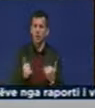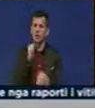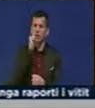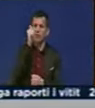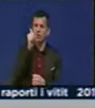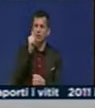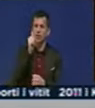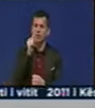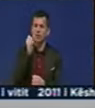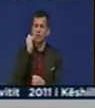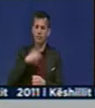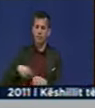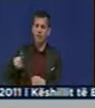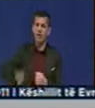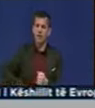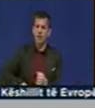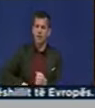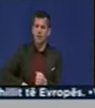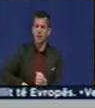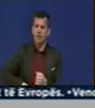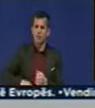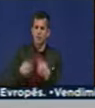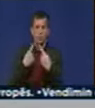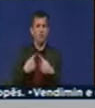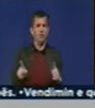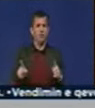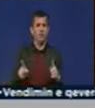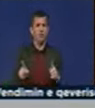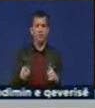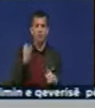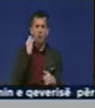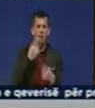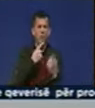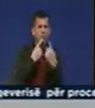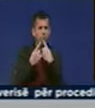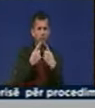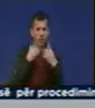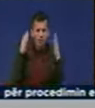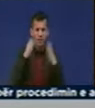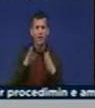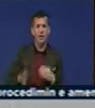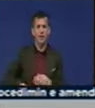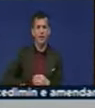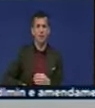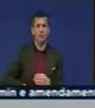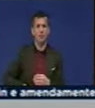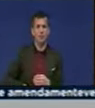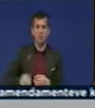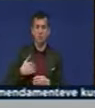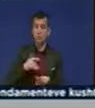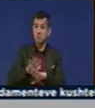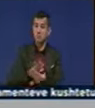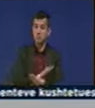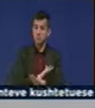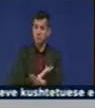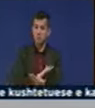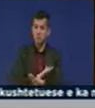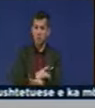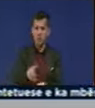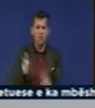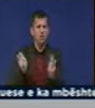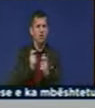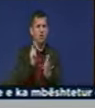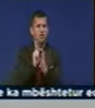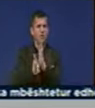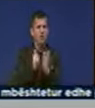kur gratë trajtohen në mënyrë të veçantë. Është një ditë kur flitet shumë për gra. Mirë po, e kam përshtypjen se shoqëria shumë